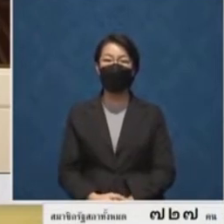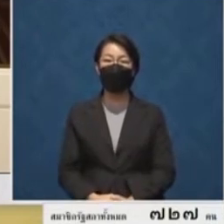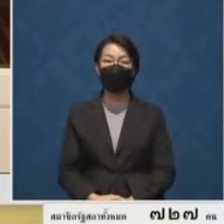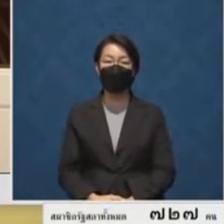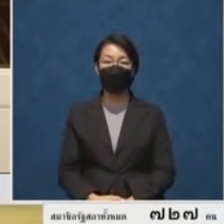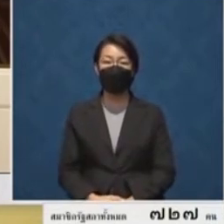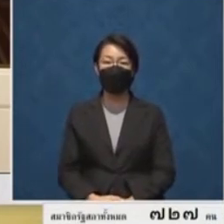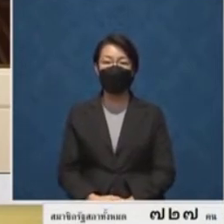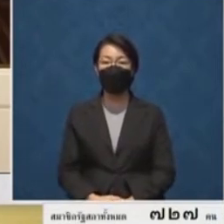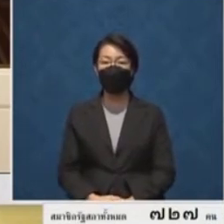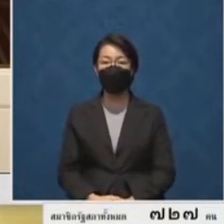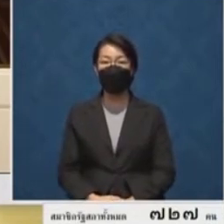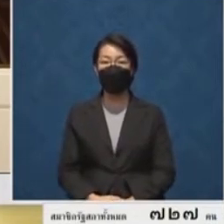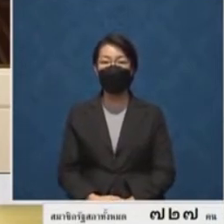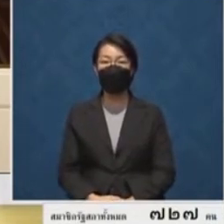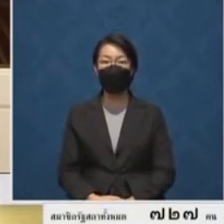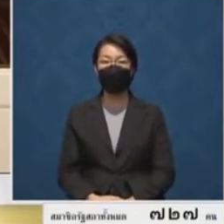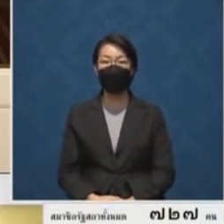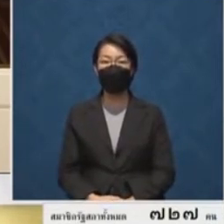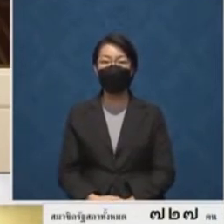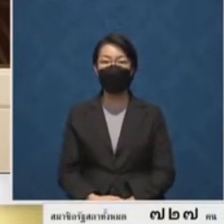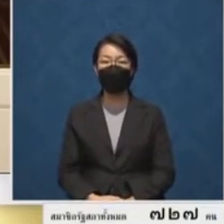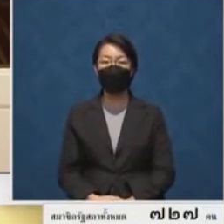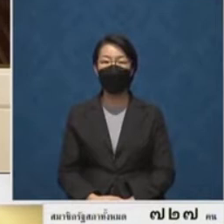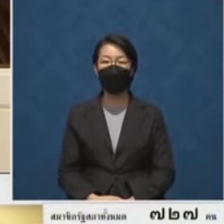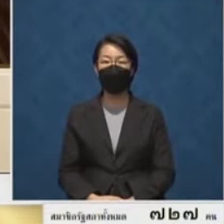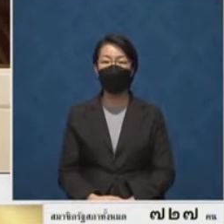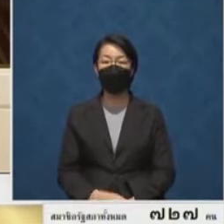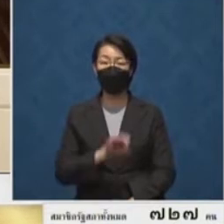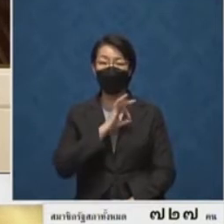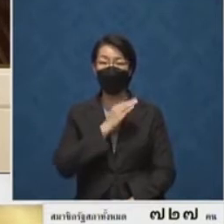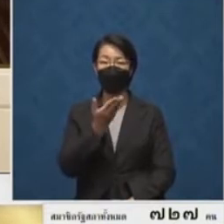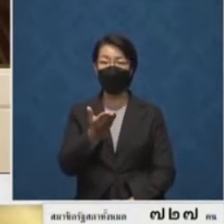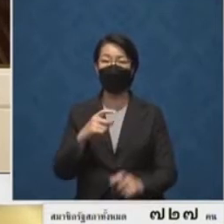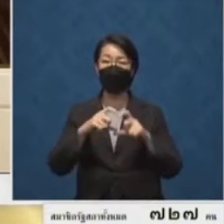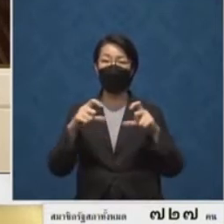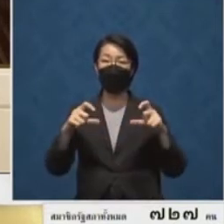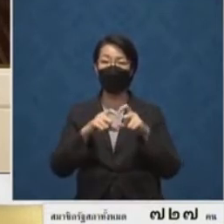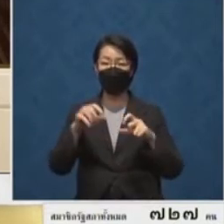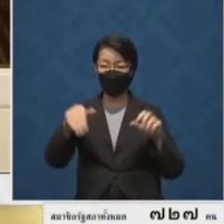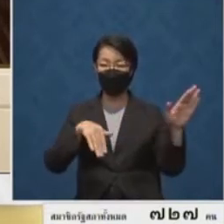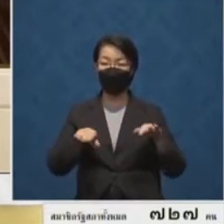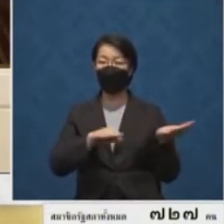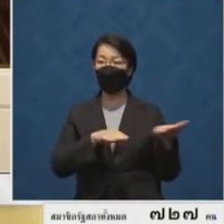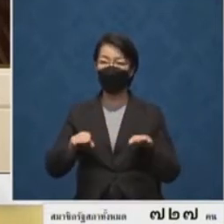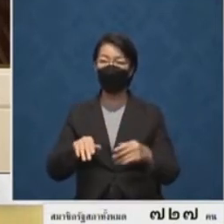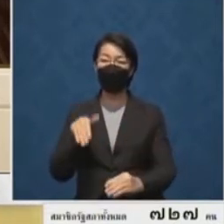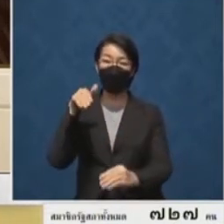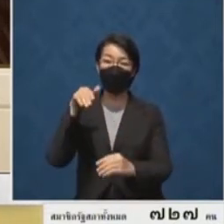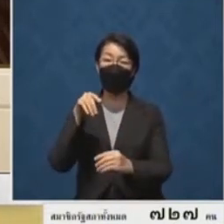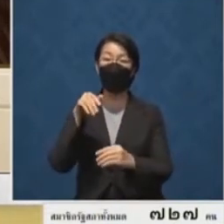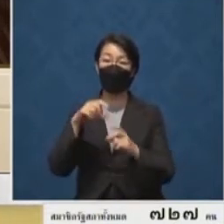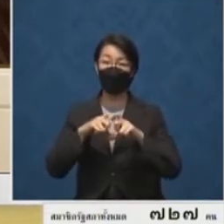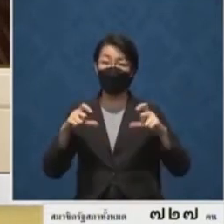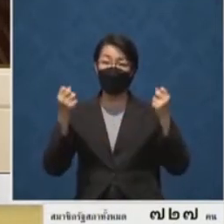ขอเชิญสมาชิกขอตรวจสอบองค์ประชุมก่อนนะครับสมาชิกกรุณาเข้ามาแล้วก็กดบัตรแสดงตนเพื่อตรวจส